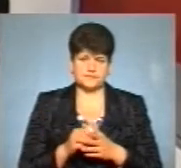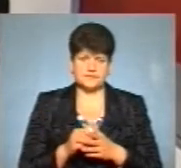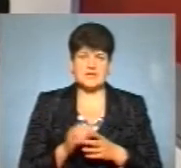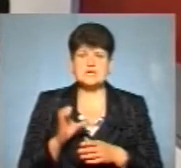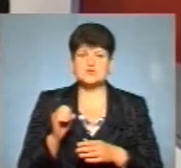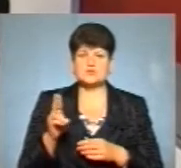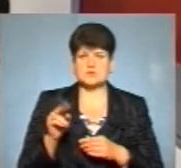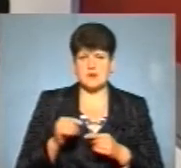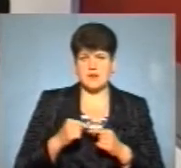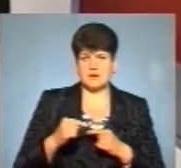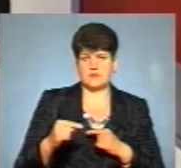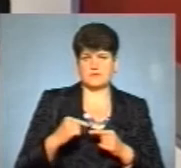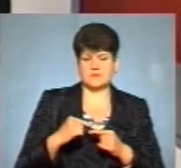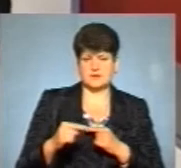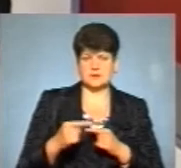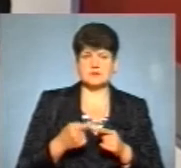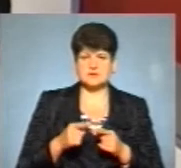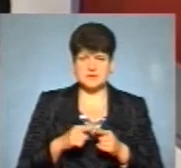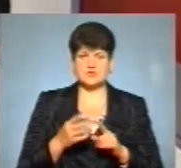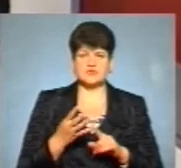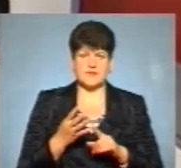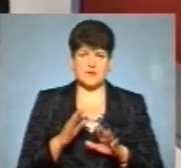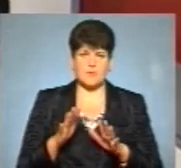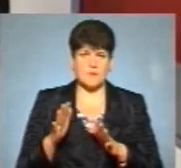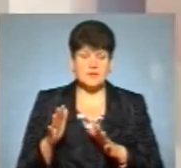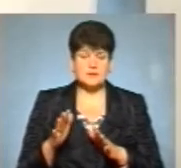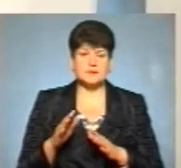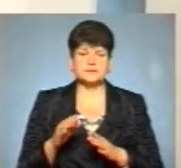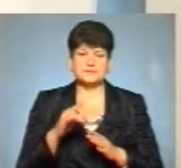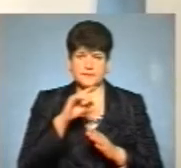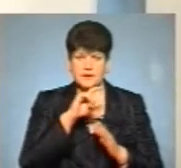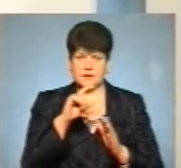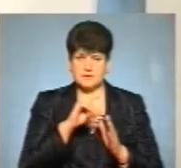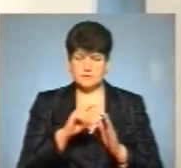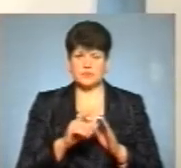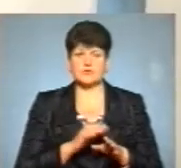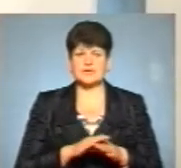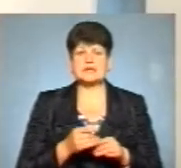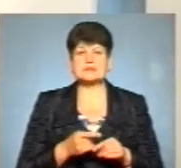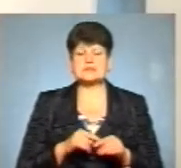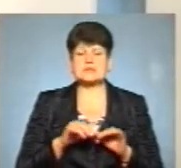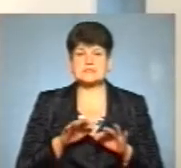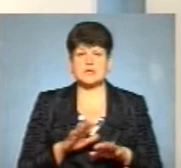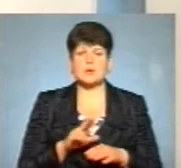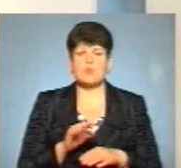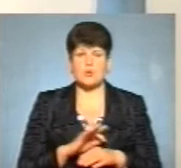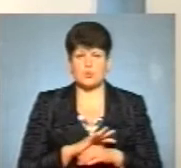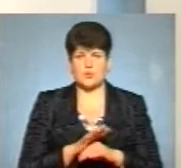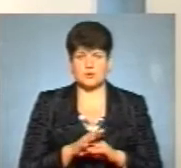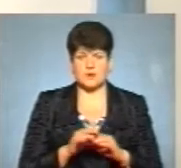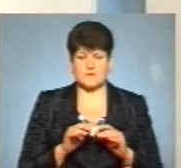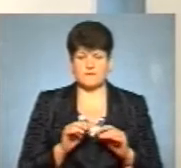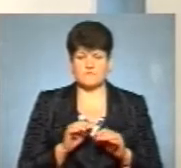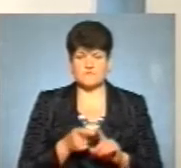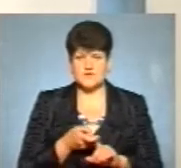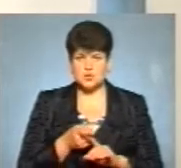соціальна відстань. Це четвертий такий момент по дотриманню цих заходів по коронавірусу, забезпеченні